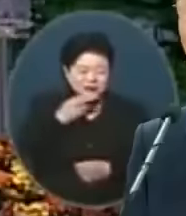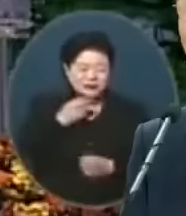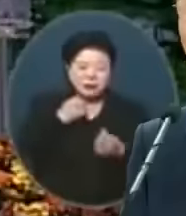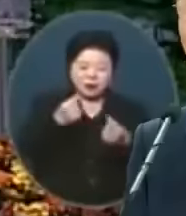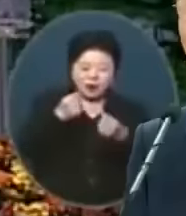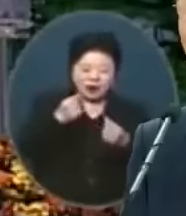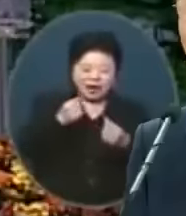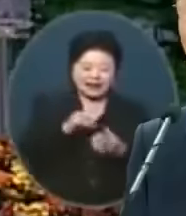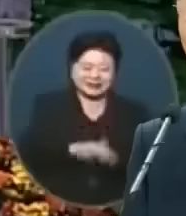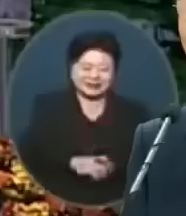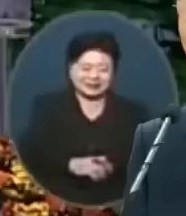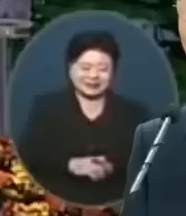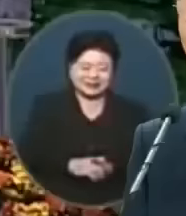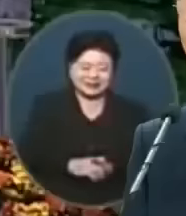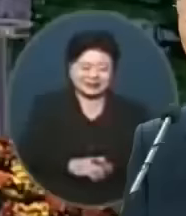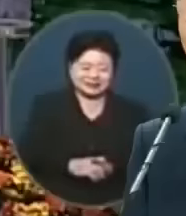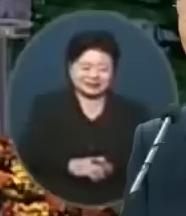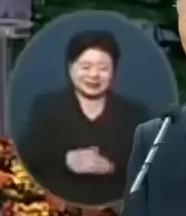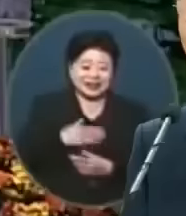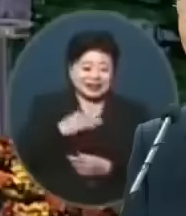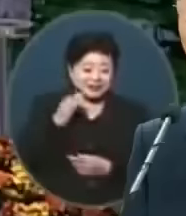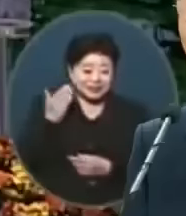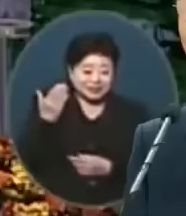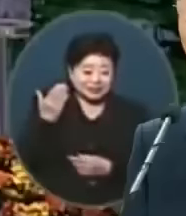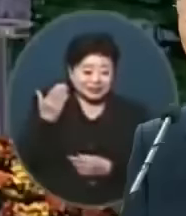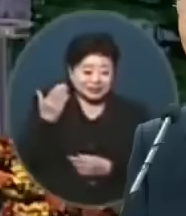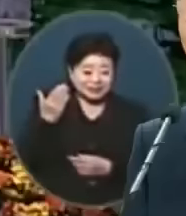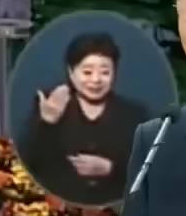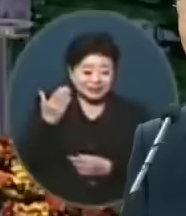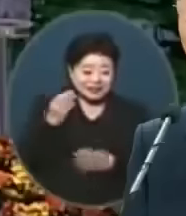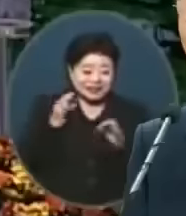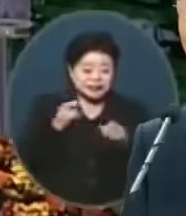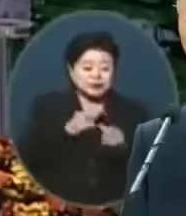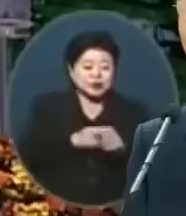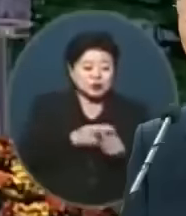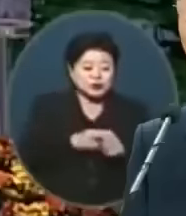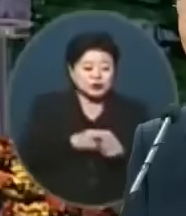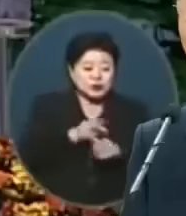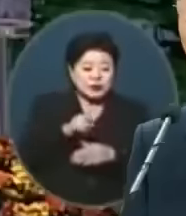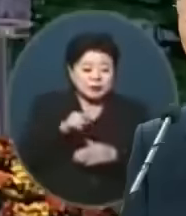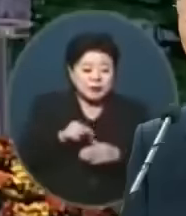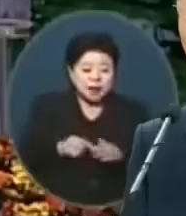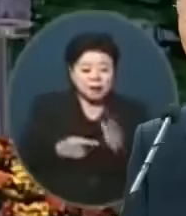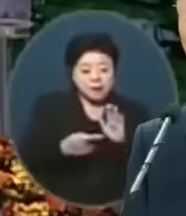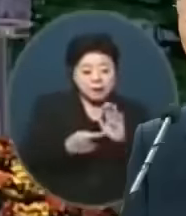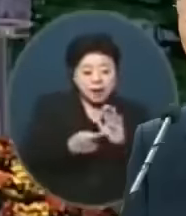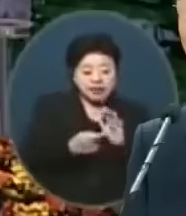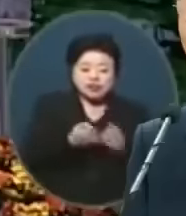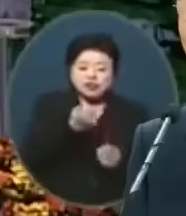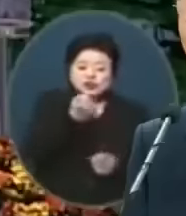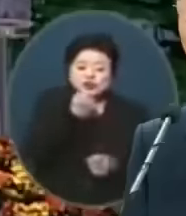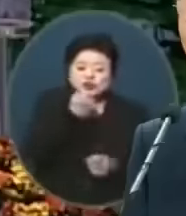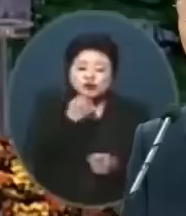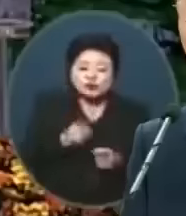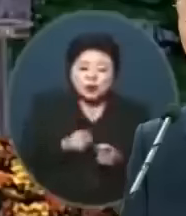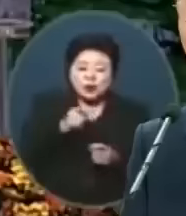것을 입증하는 것입니다. 김 교수는 심리적 반응인 웃음이 장수에 중요한 영향을 미친다는